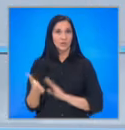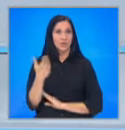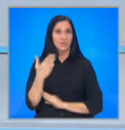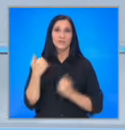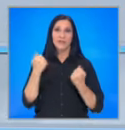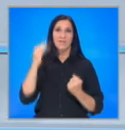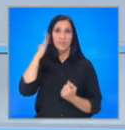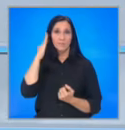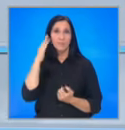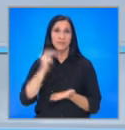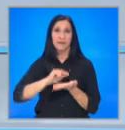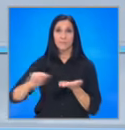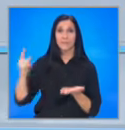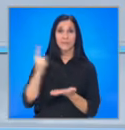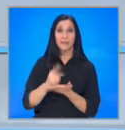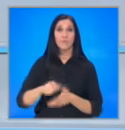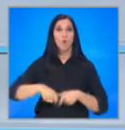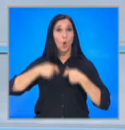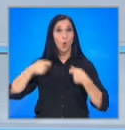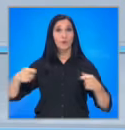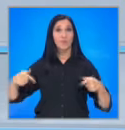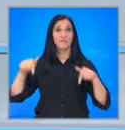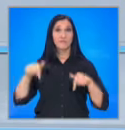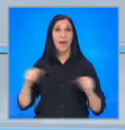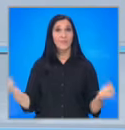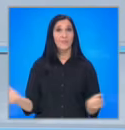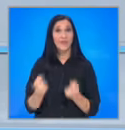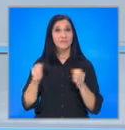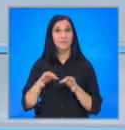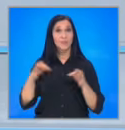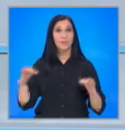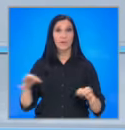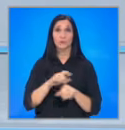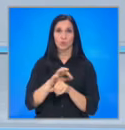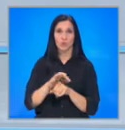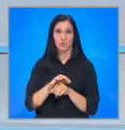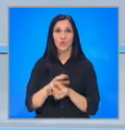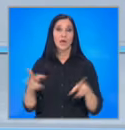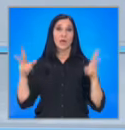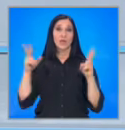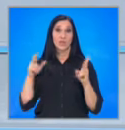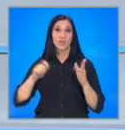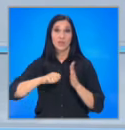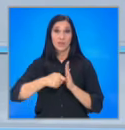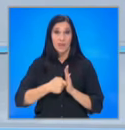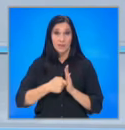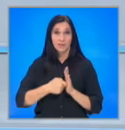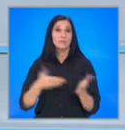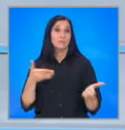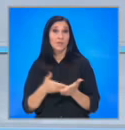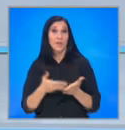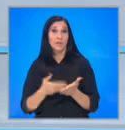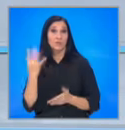А здравният министър издаде заповед за удължаване на сега действащите мерки срещу COVID-19. Решение за затягане